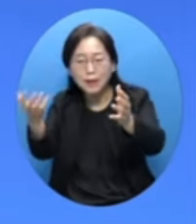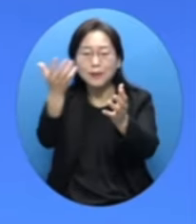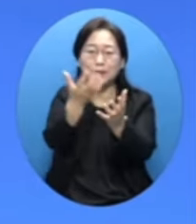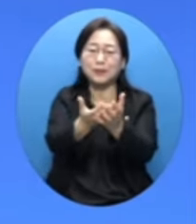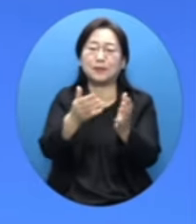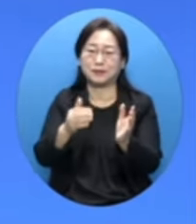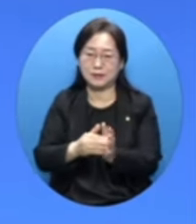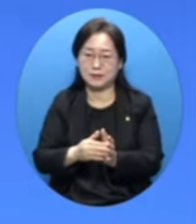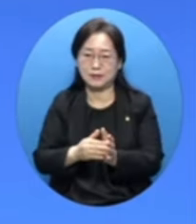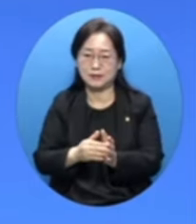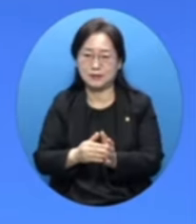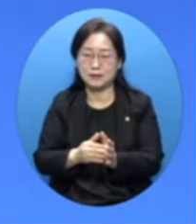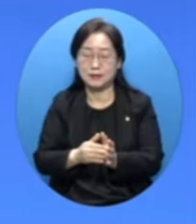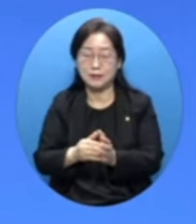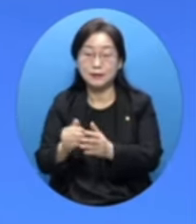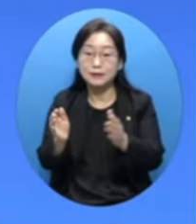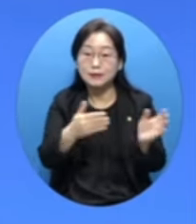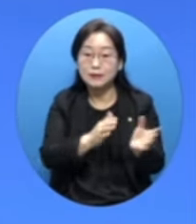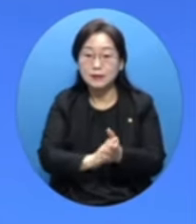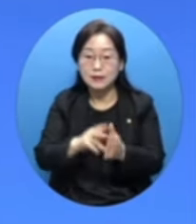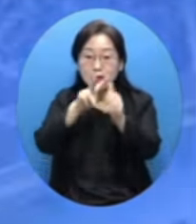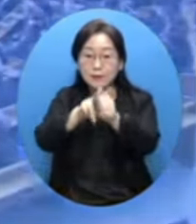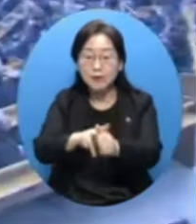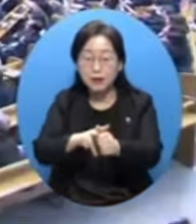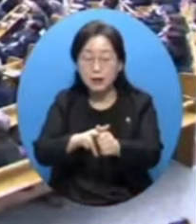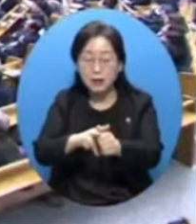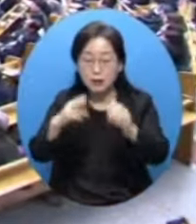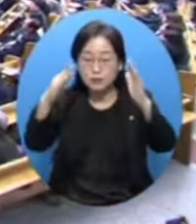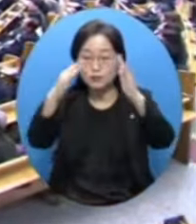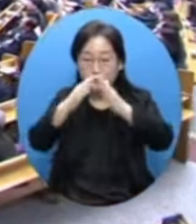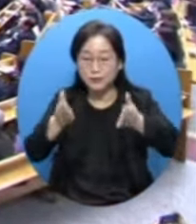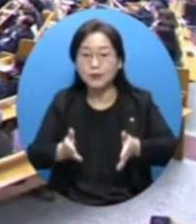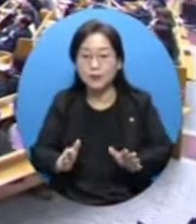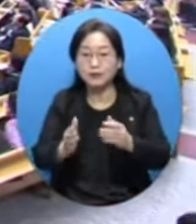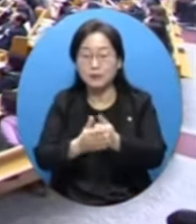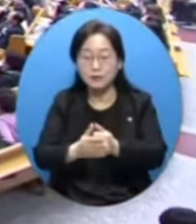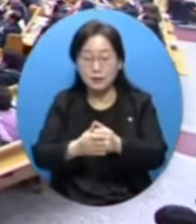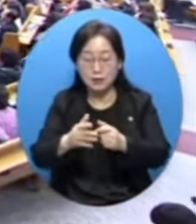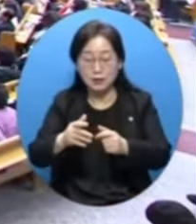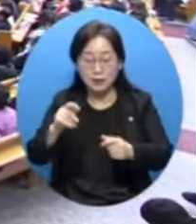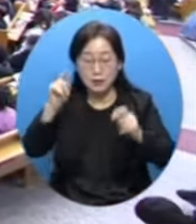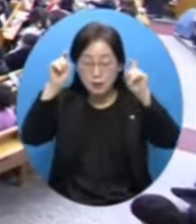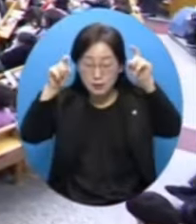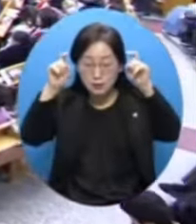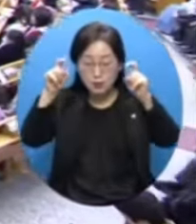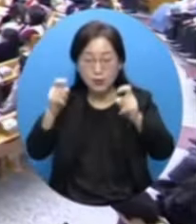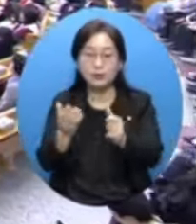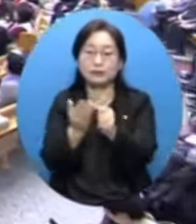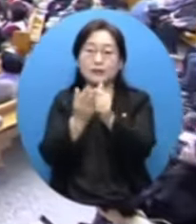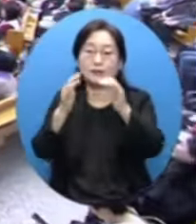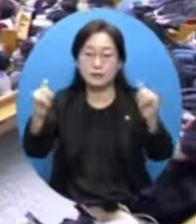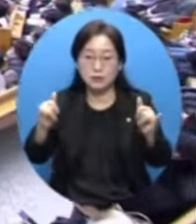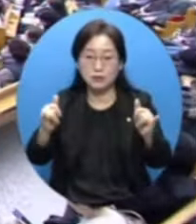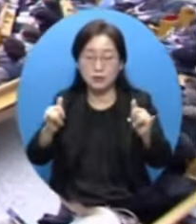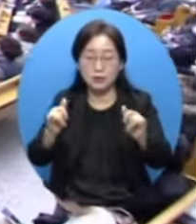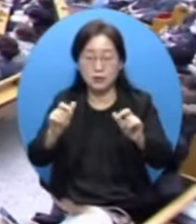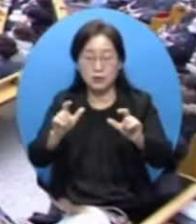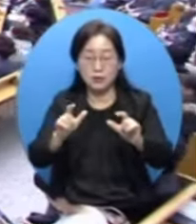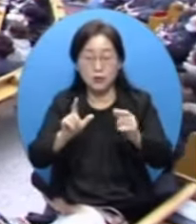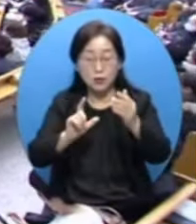뉘신데 그런데 마에서 태어나시기 때문에 목자들도 동마 사들도 모두